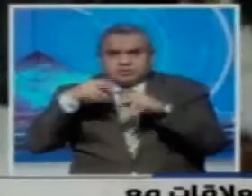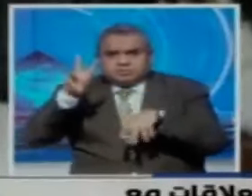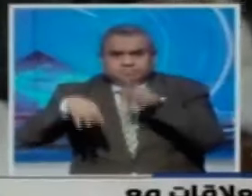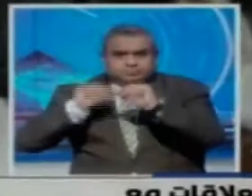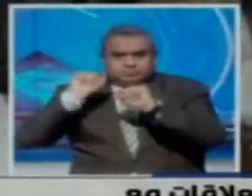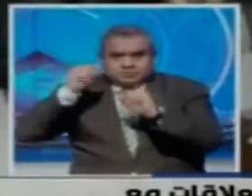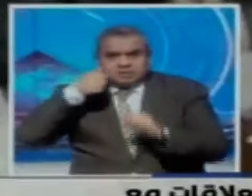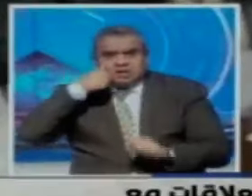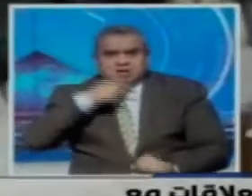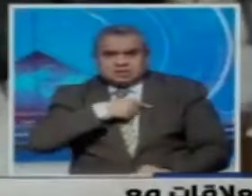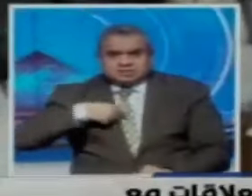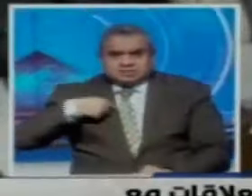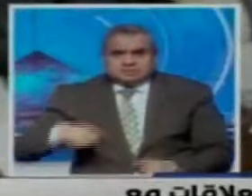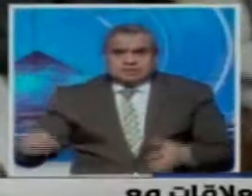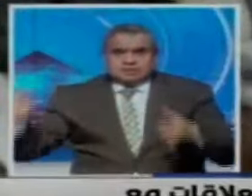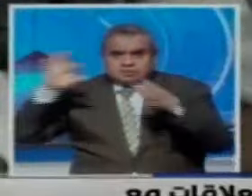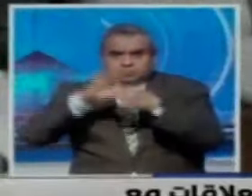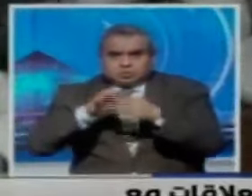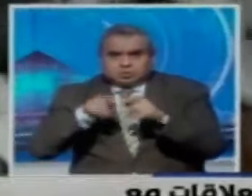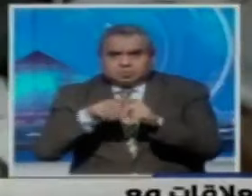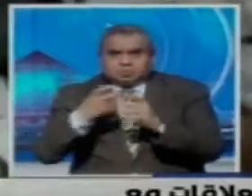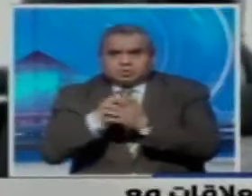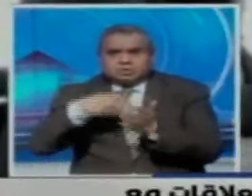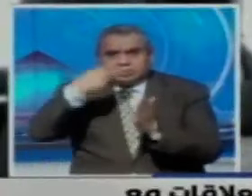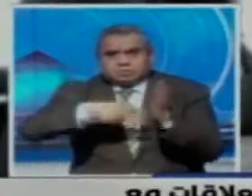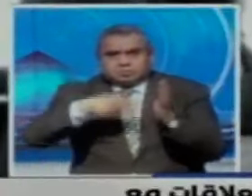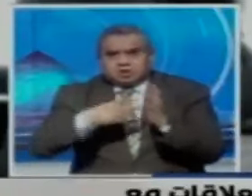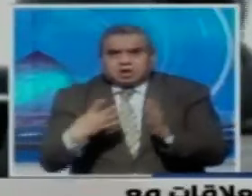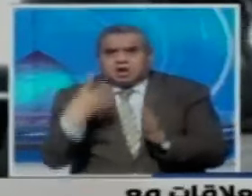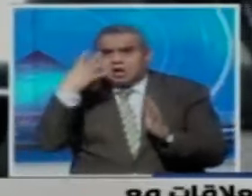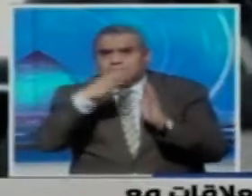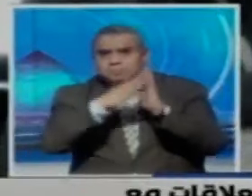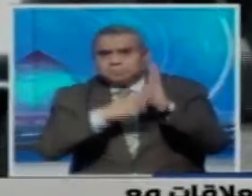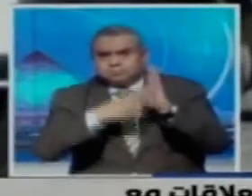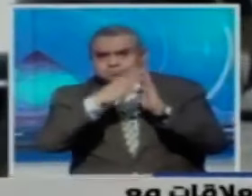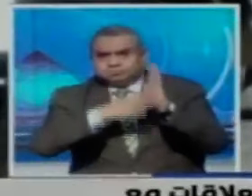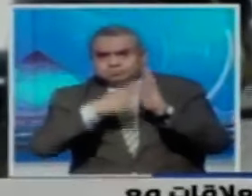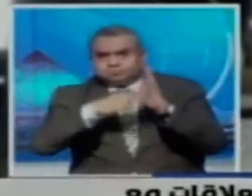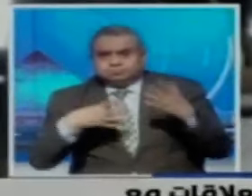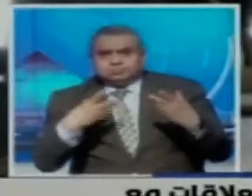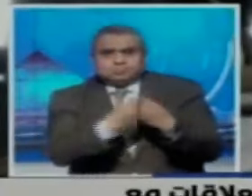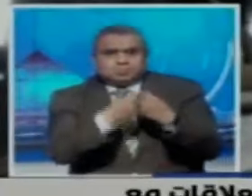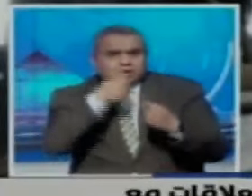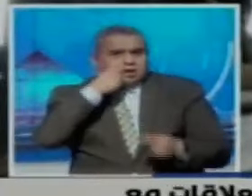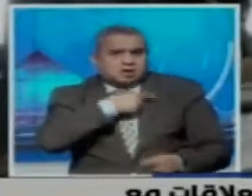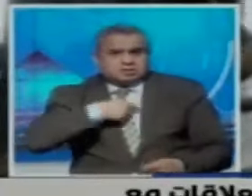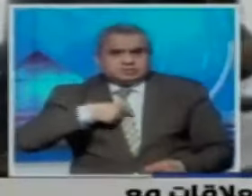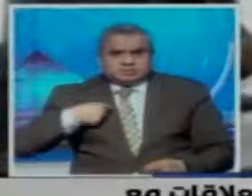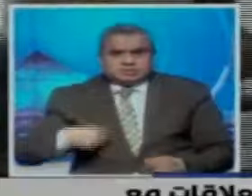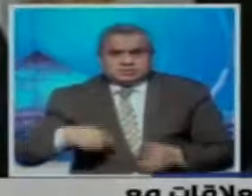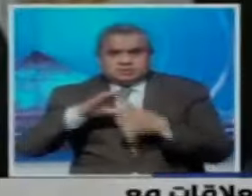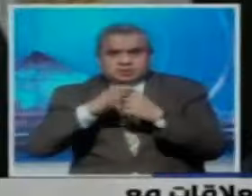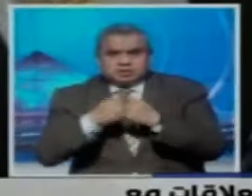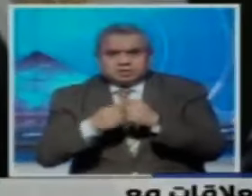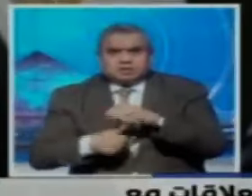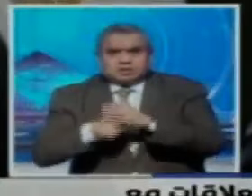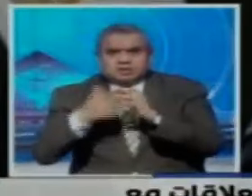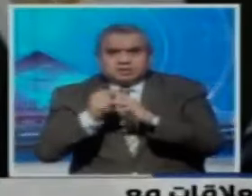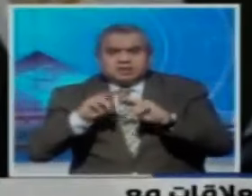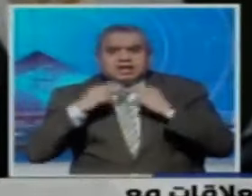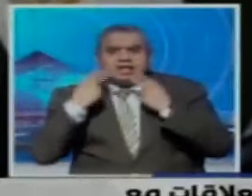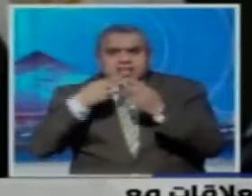والاستيراد الصيني لتعزيز التعاون المشترك، وكذلك توقيع 4 وثائق تعاون مع الوكالة الصينية للتعاون